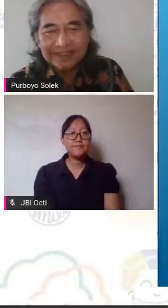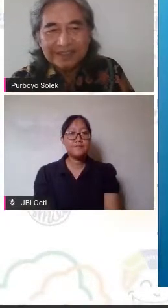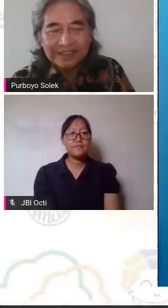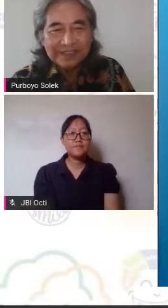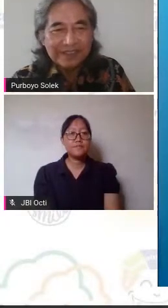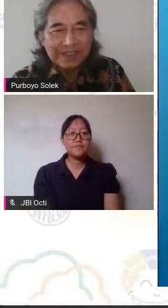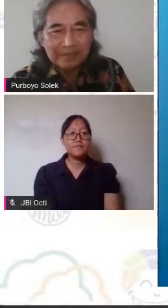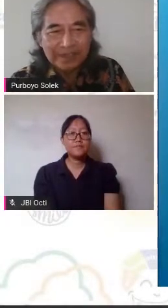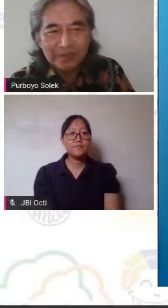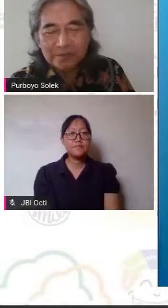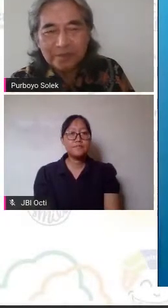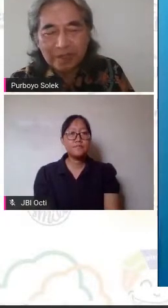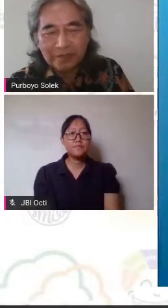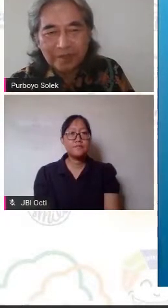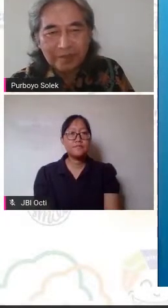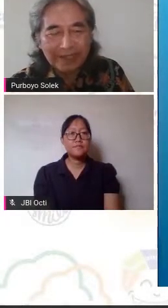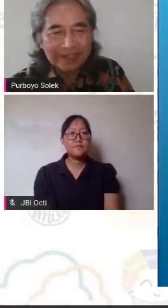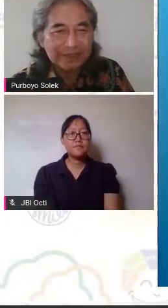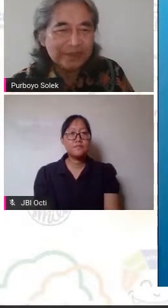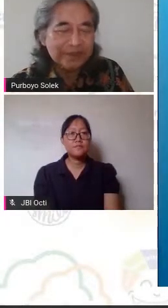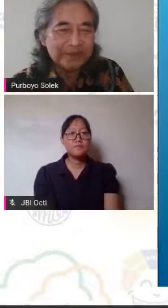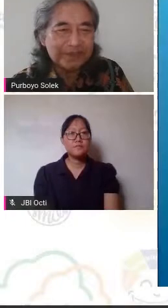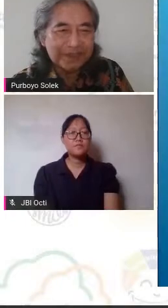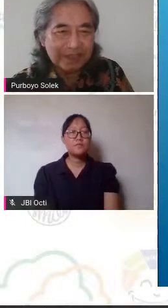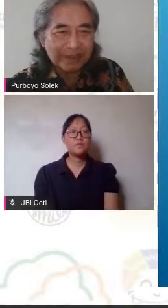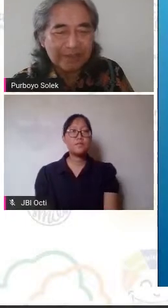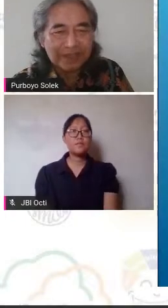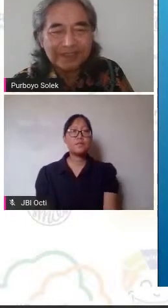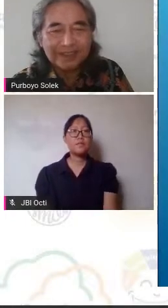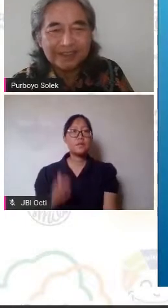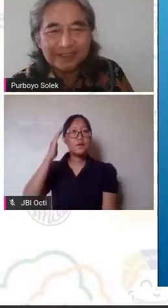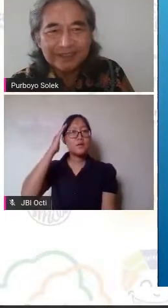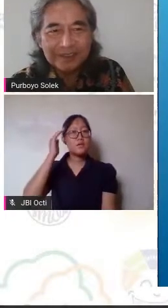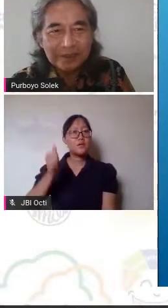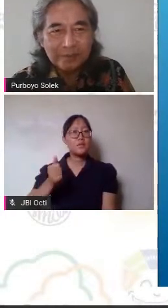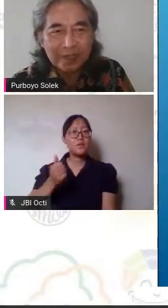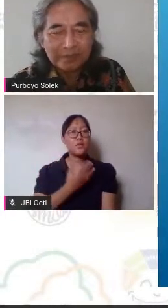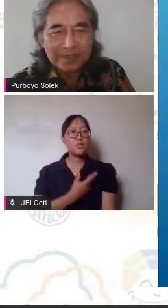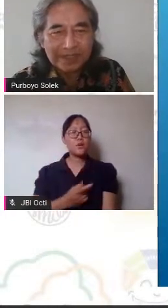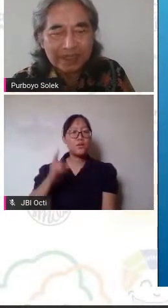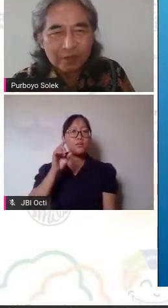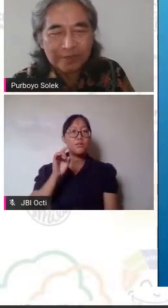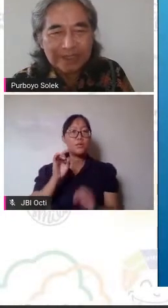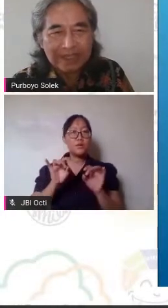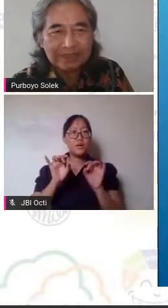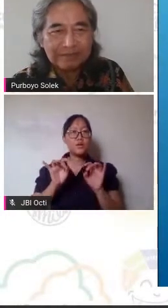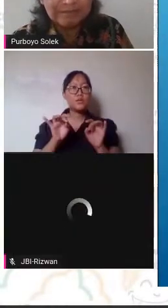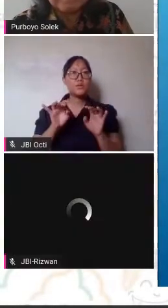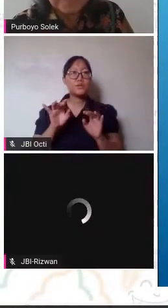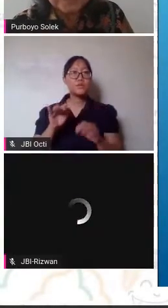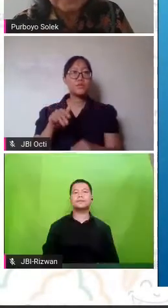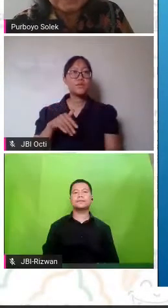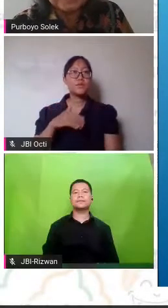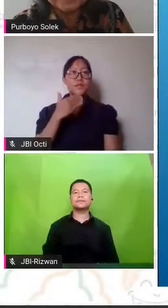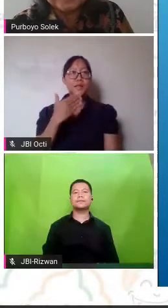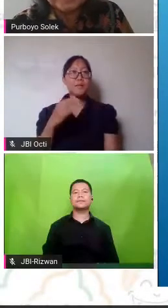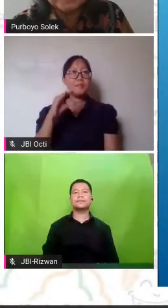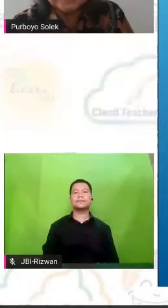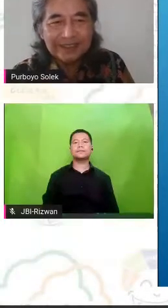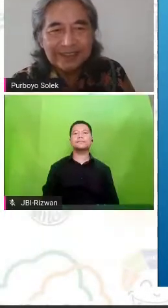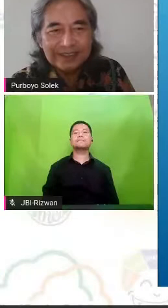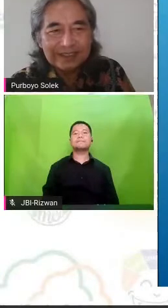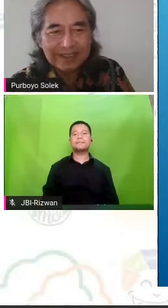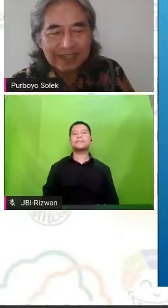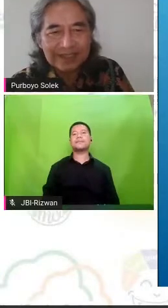Ya, Assalamualaikum warahmatullahi wabarakatuh. Selamat pagi buat peserta webinar pagi hari